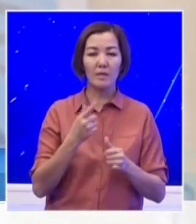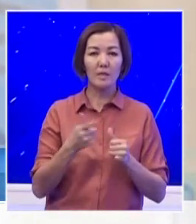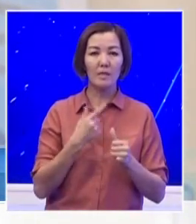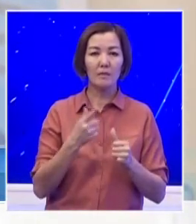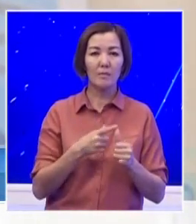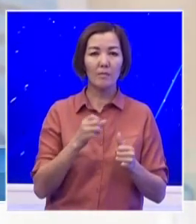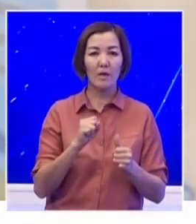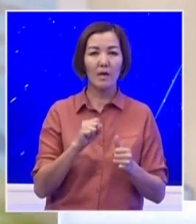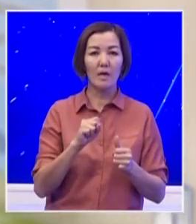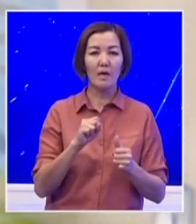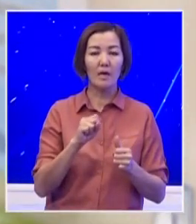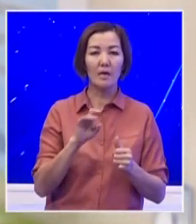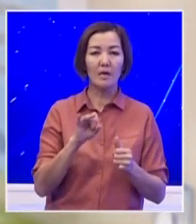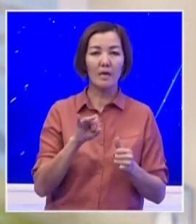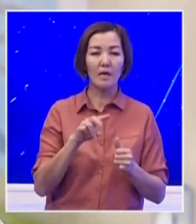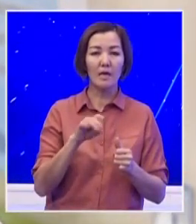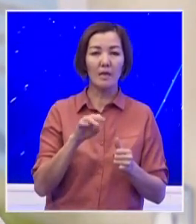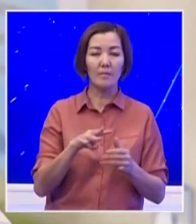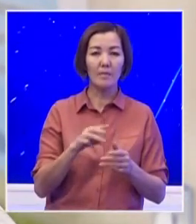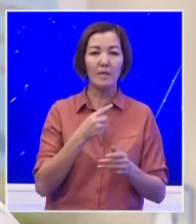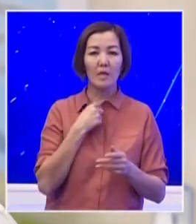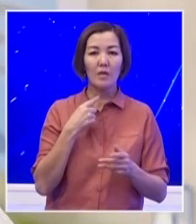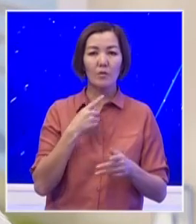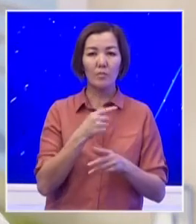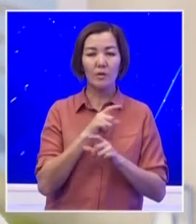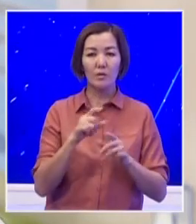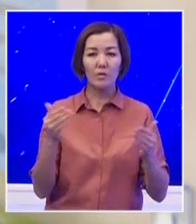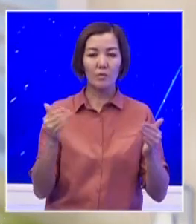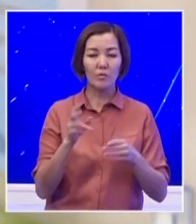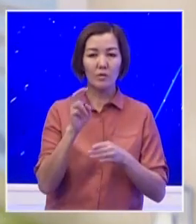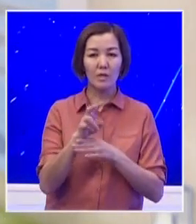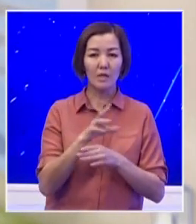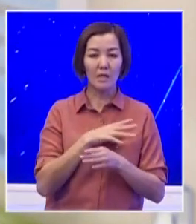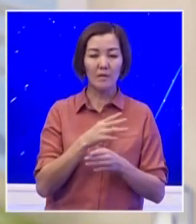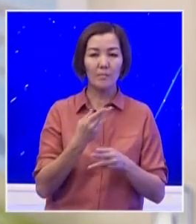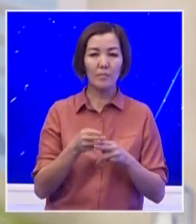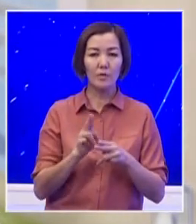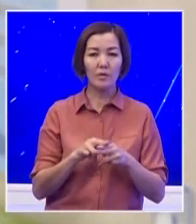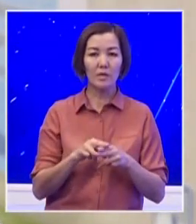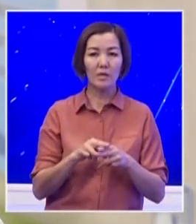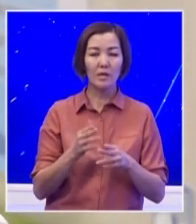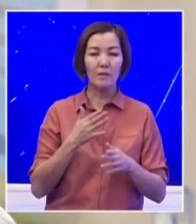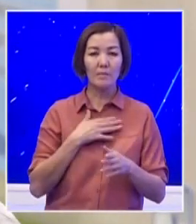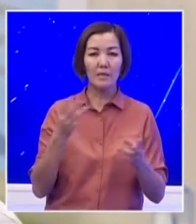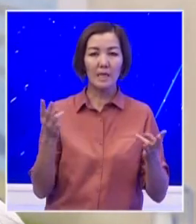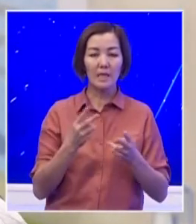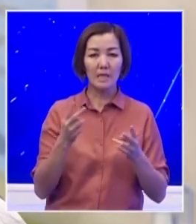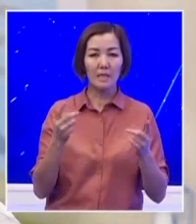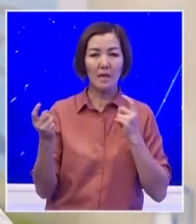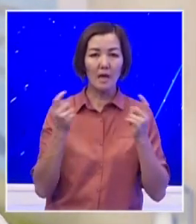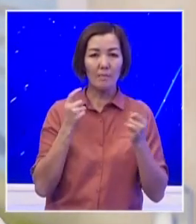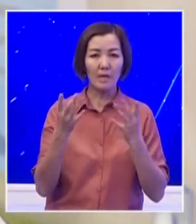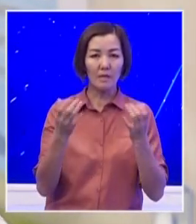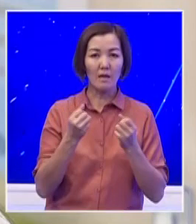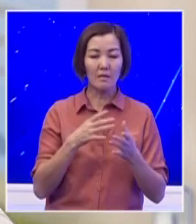Арайлым, 17 жастамын, Талдықорған медициналық колледжінен келдім. Бұл жерде бізге өзімізге керекті мағлұматтарды алдық,